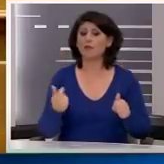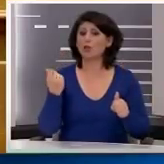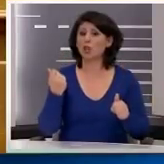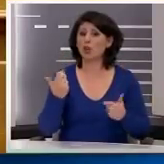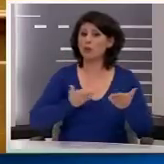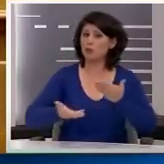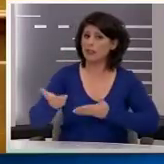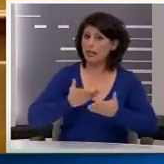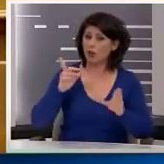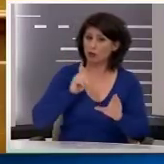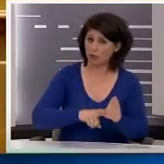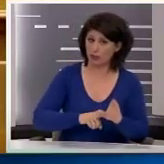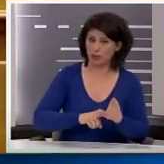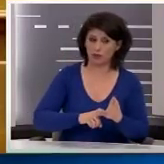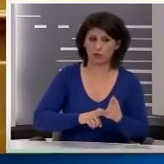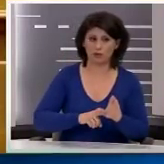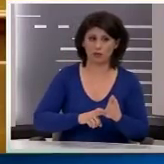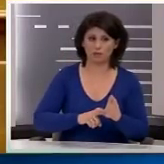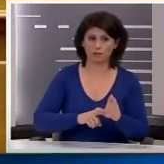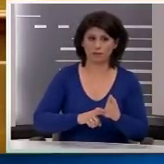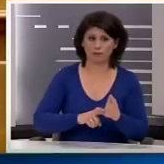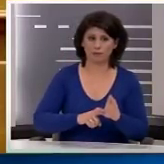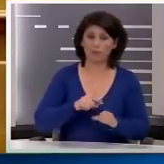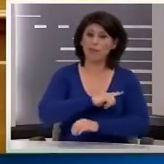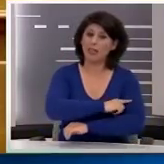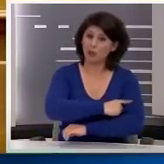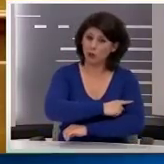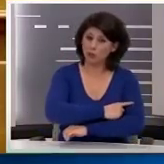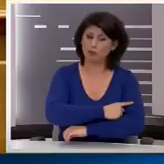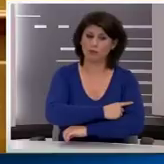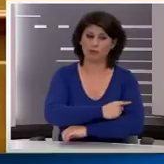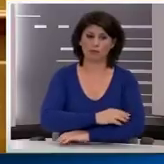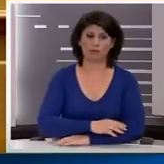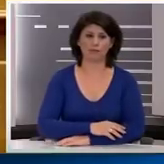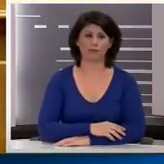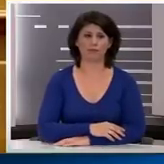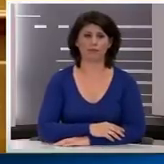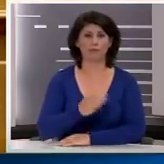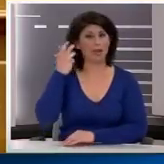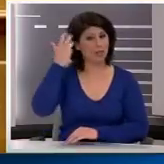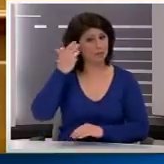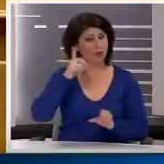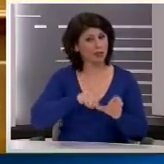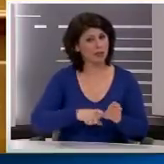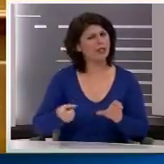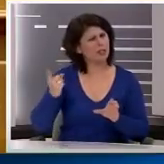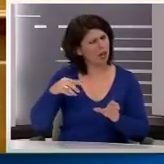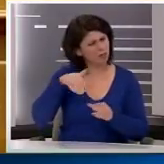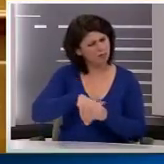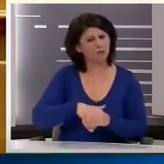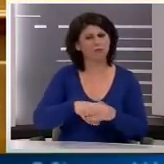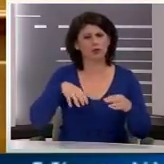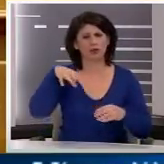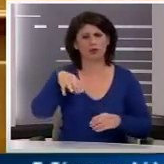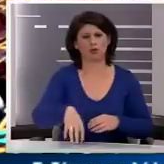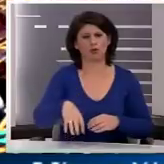οικονομικών συναλλαγών των εταιριών με γιατρούς, με επιστημονικές εταιρείες και άλλους εμπλεκόμενους στον χώρο του